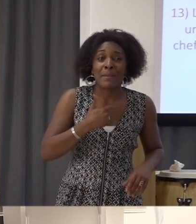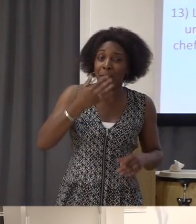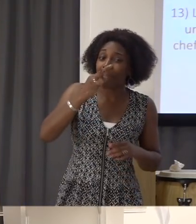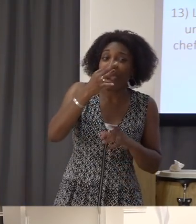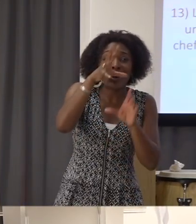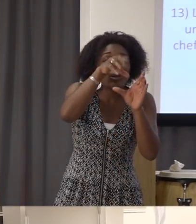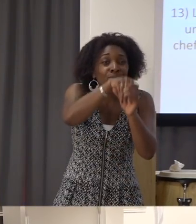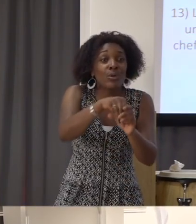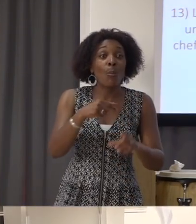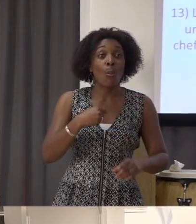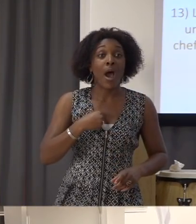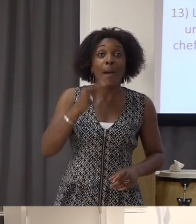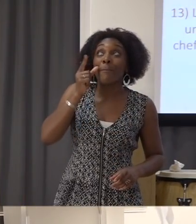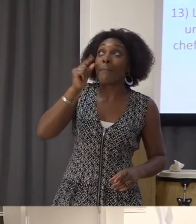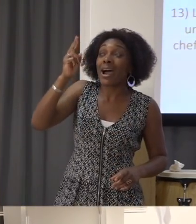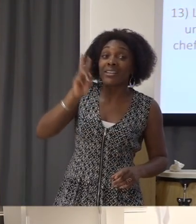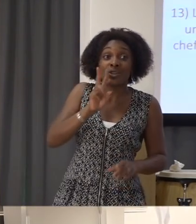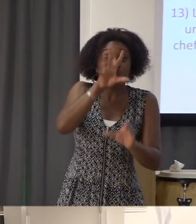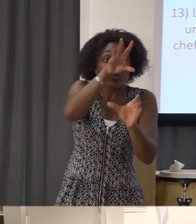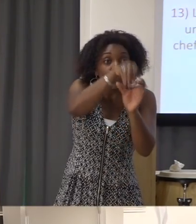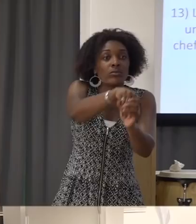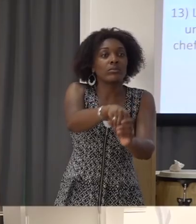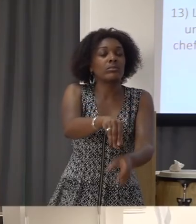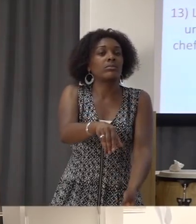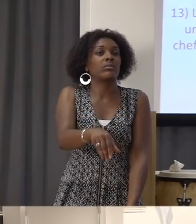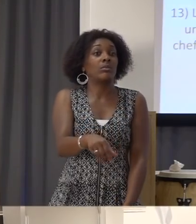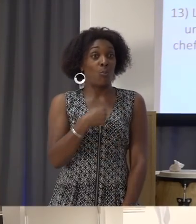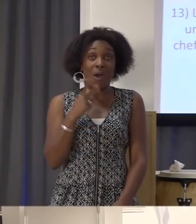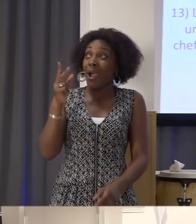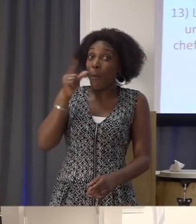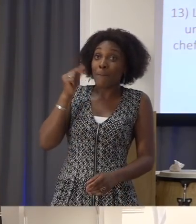Père, nous viendrons faire notre demeure en vous.